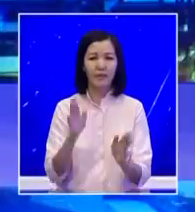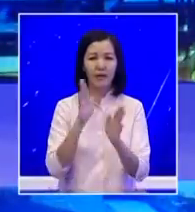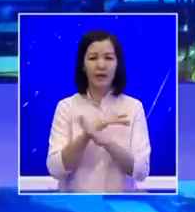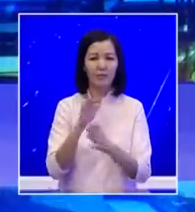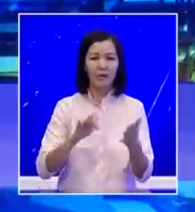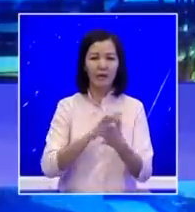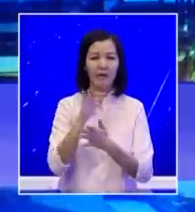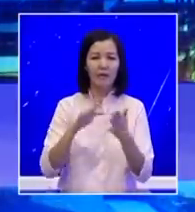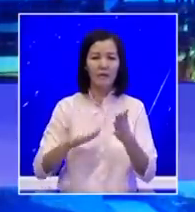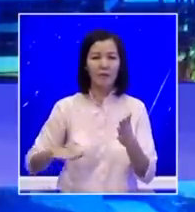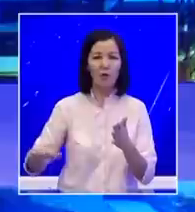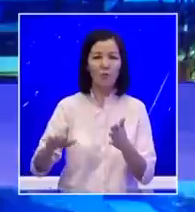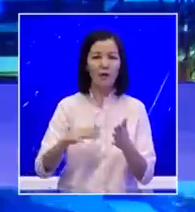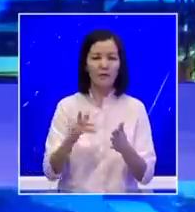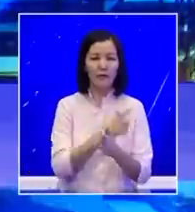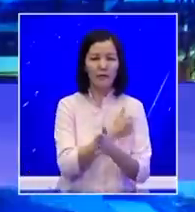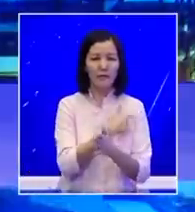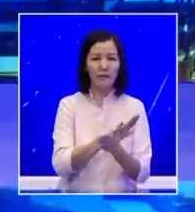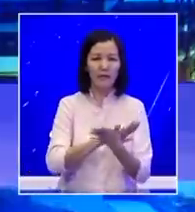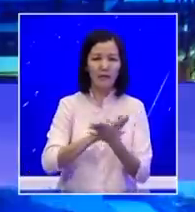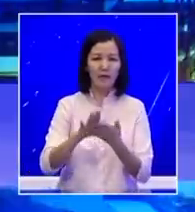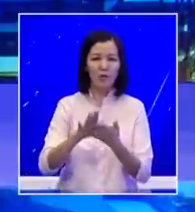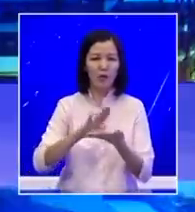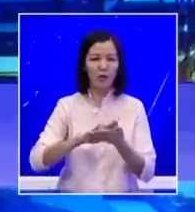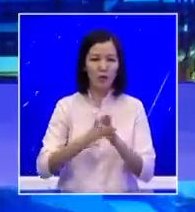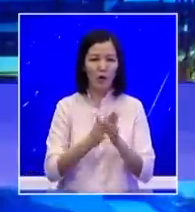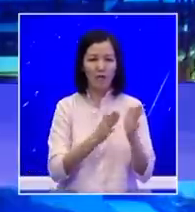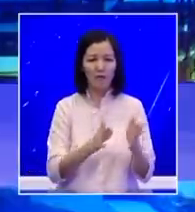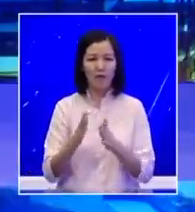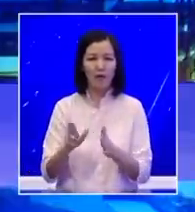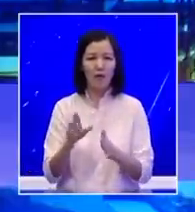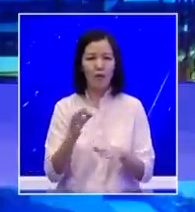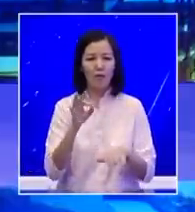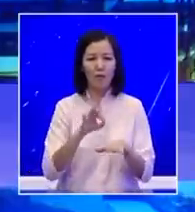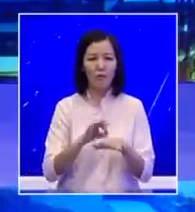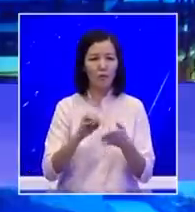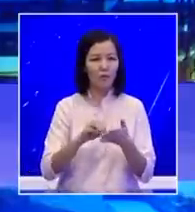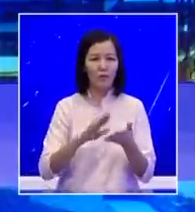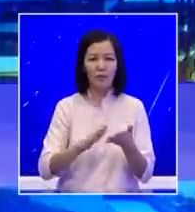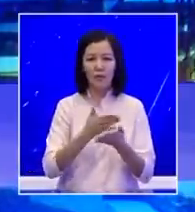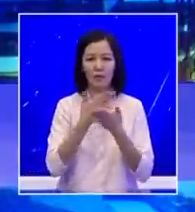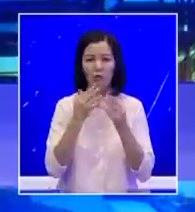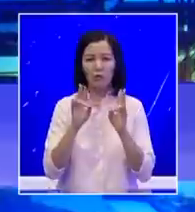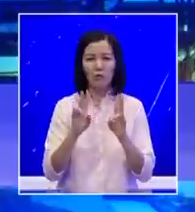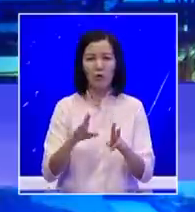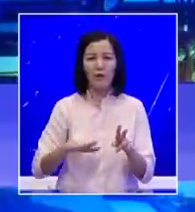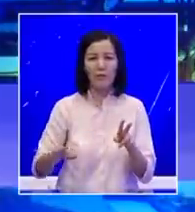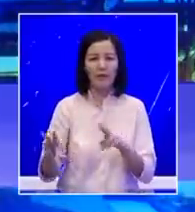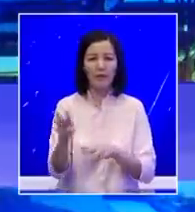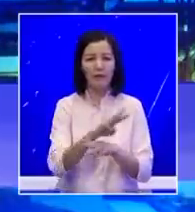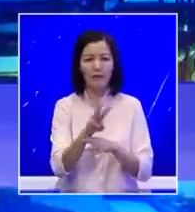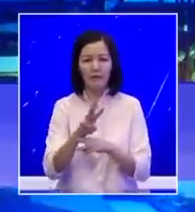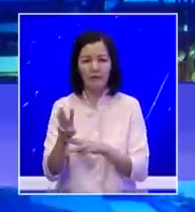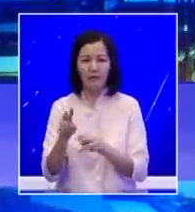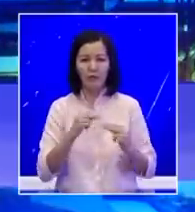Қапшағай қаласы мен аумағында санитарлық-эпидемиологиялық ахуал тұрақты. COVID-19 тіркелген жоқ десе де, аумақта